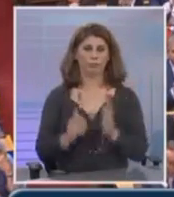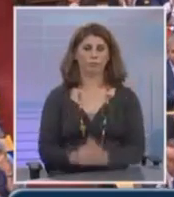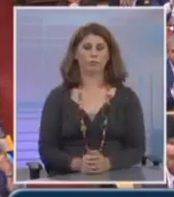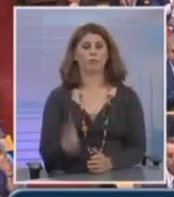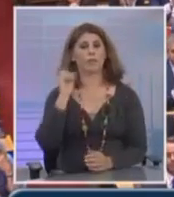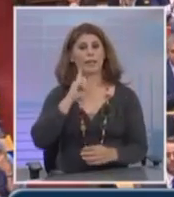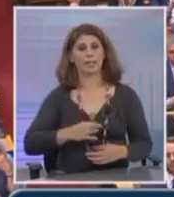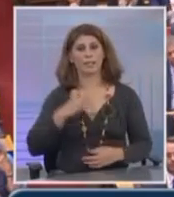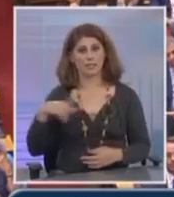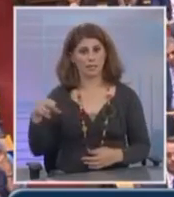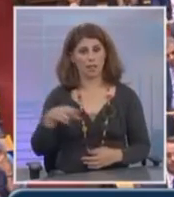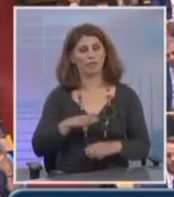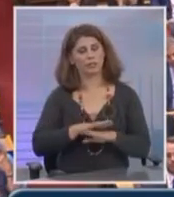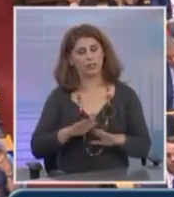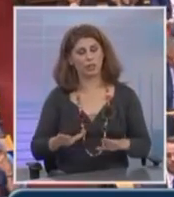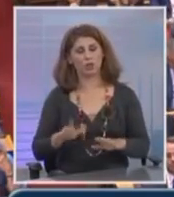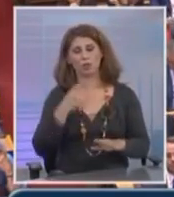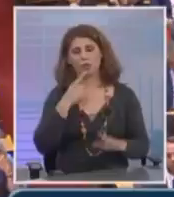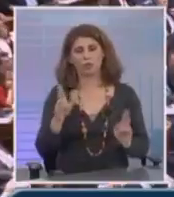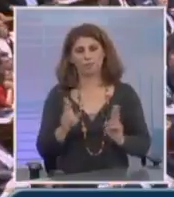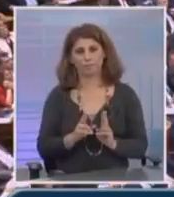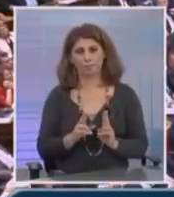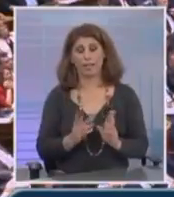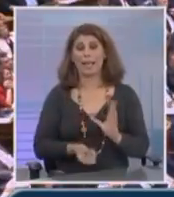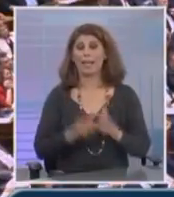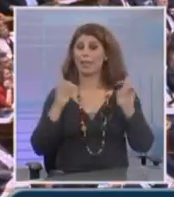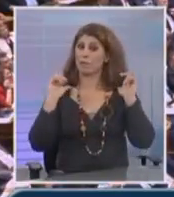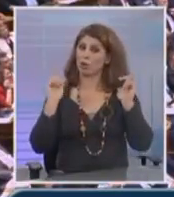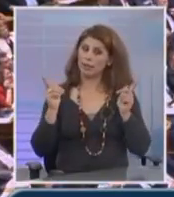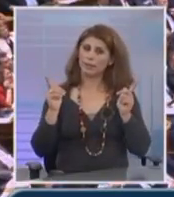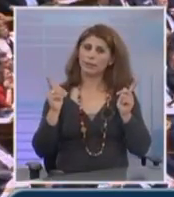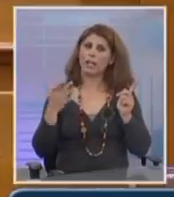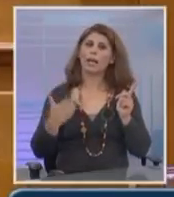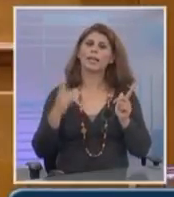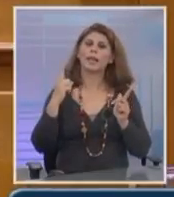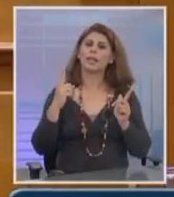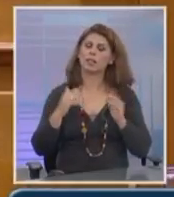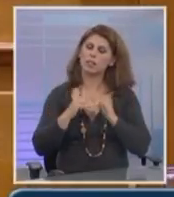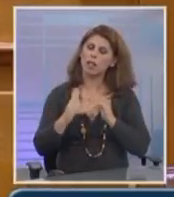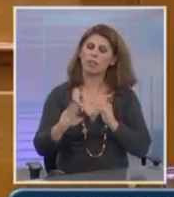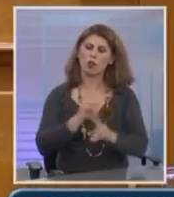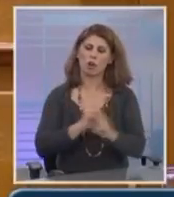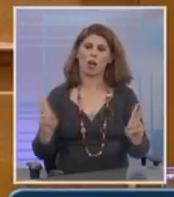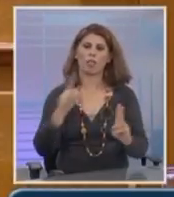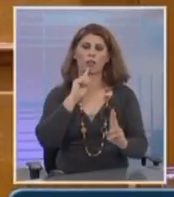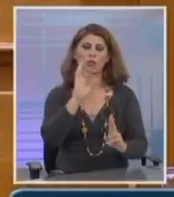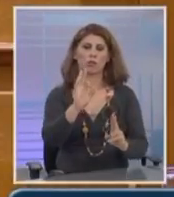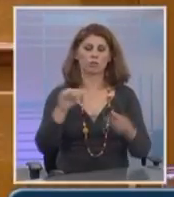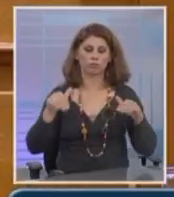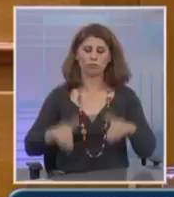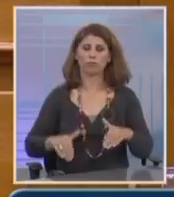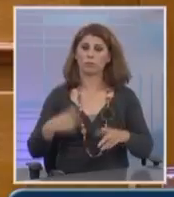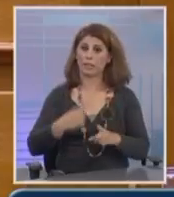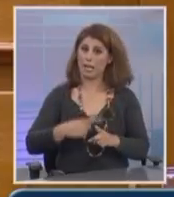Κύριε Σκυρισσάφη, κλείνω λέγοντας τα εξής. Η Νέα Δημοκρατία έχει ένα σταθερό και ξεκάθαρο στόχο. Θα υπηρετήσει